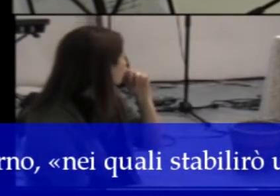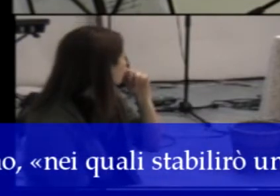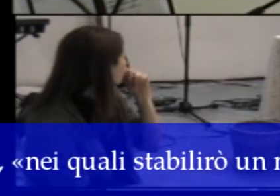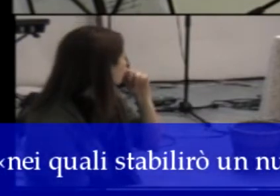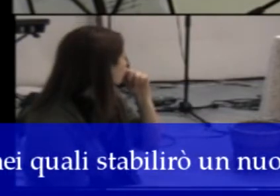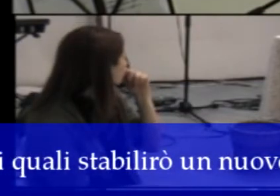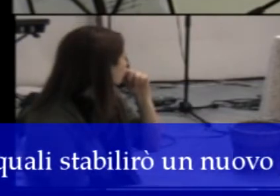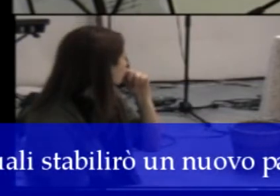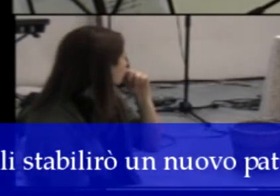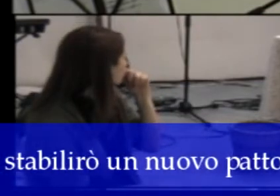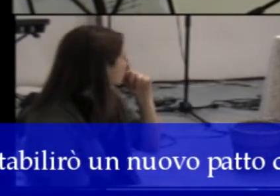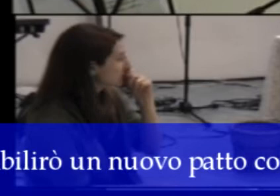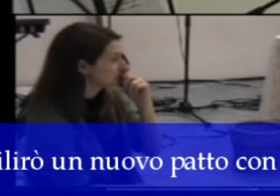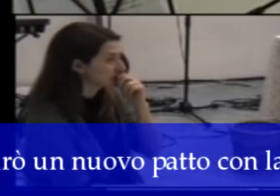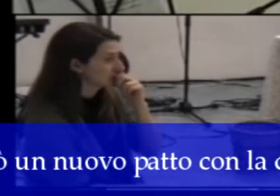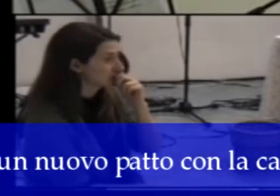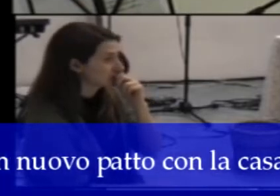indietro,